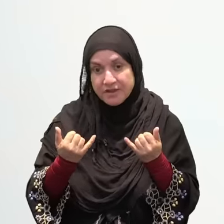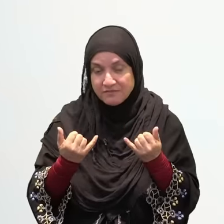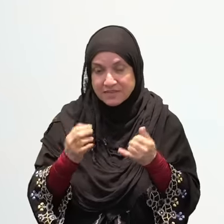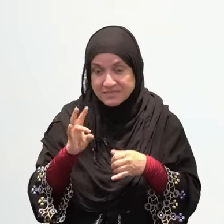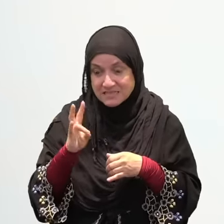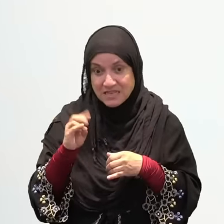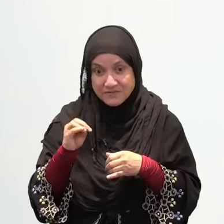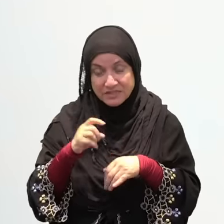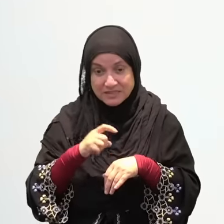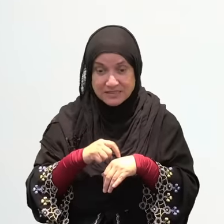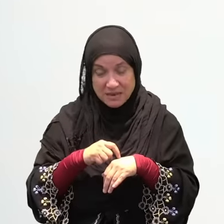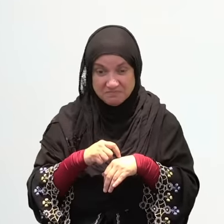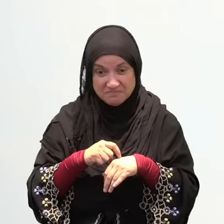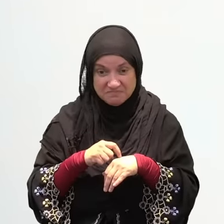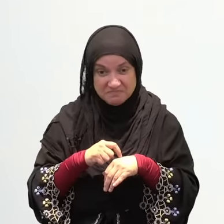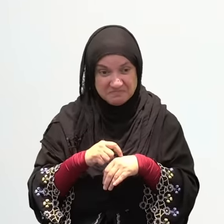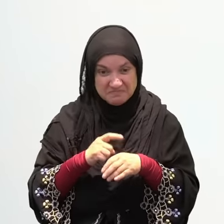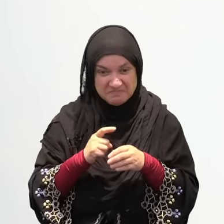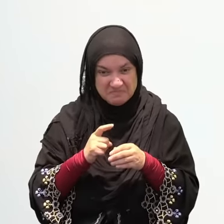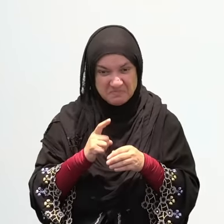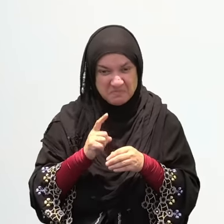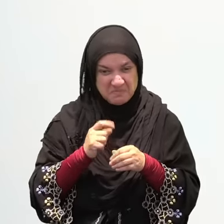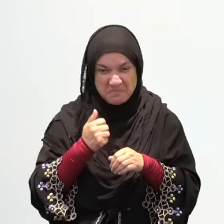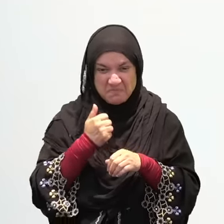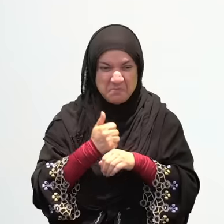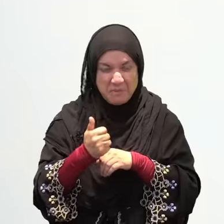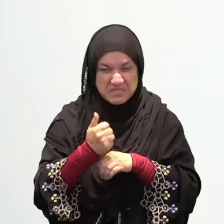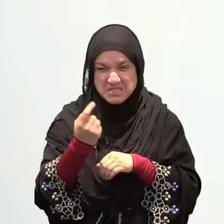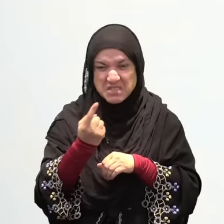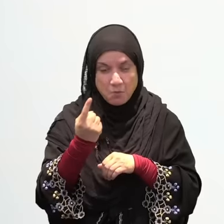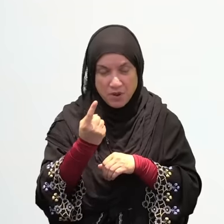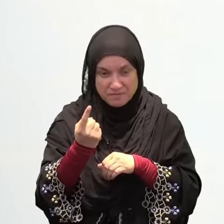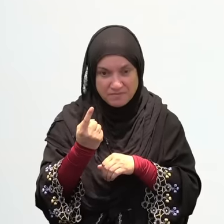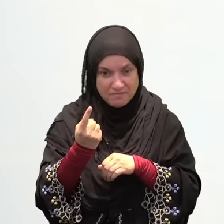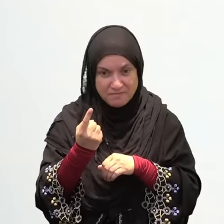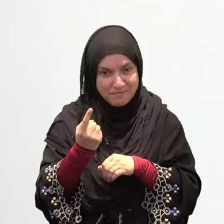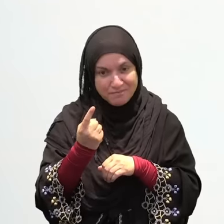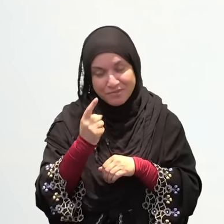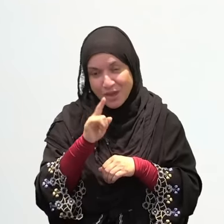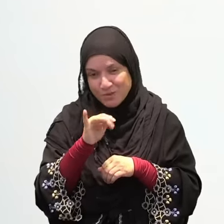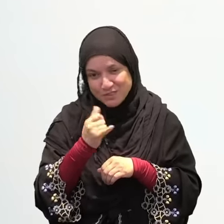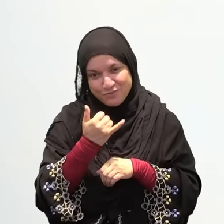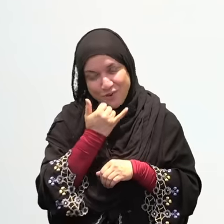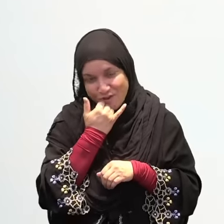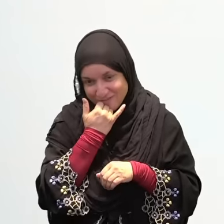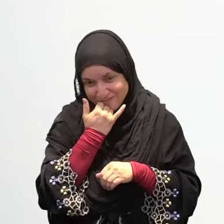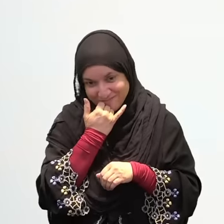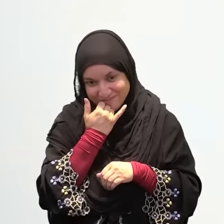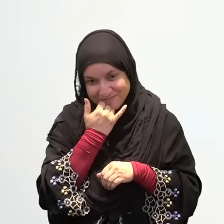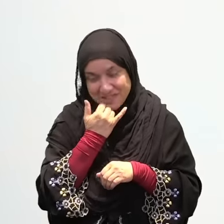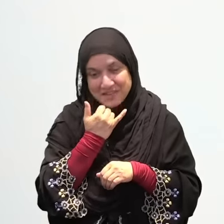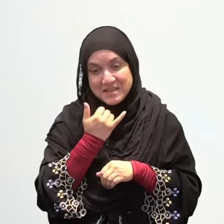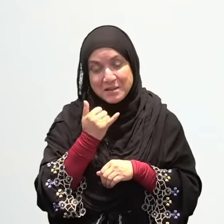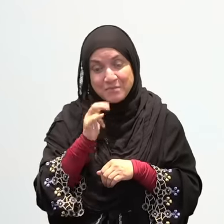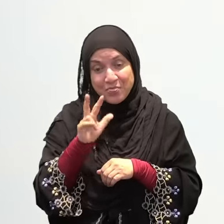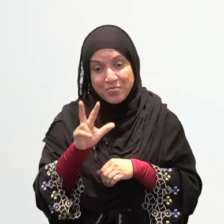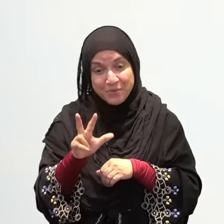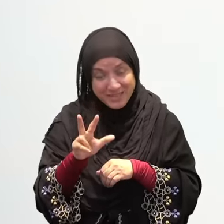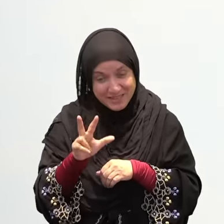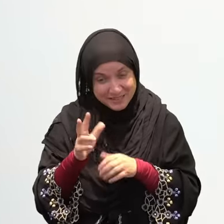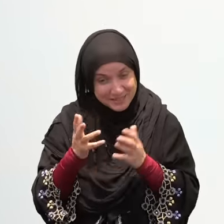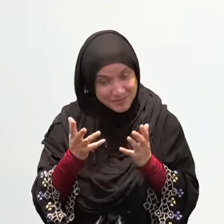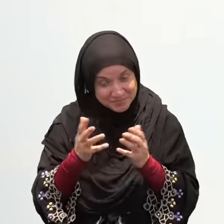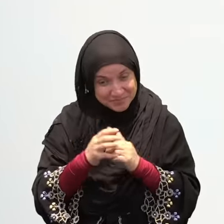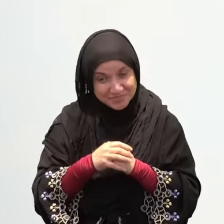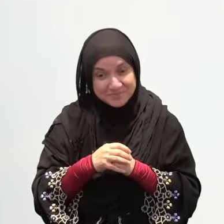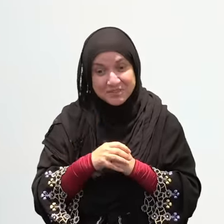three, verify. Verify. Allah subhanahu wa ta'ala mentions this. إِن جَاءَكُمْ فَاسِقٌ بِنَبَأٍ